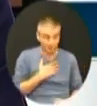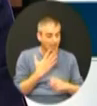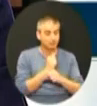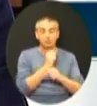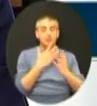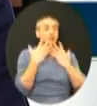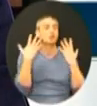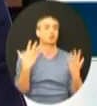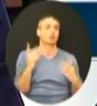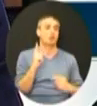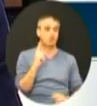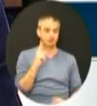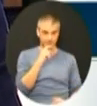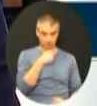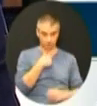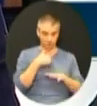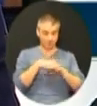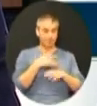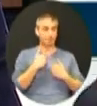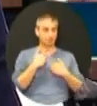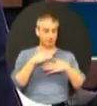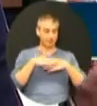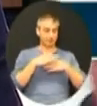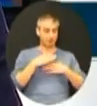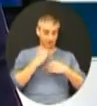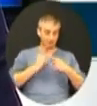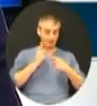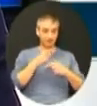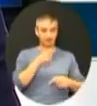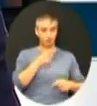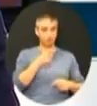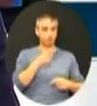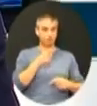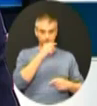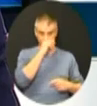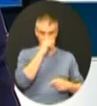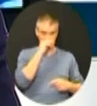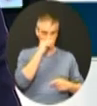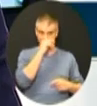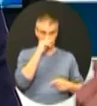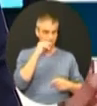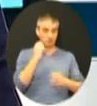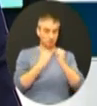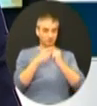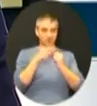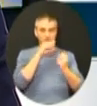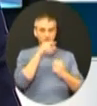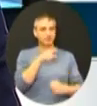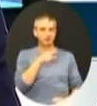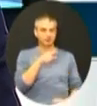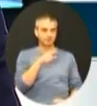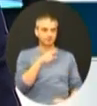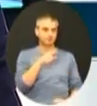הכי גדולה א שאני הרגשתי בתפקיד שלי בדיוק ב ב בקושי הזה שאנחנו מדברים